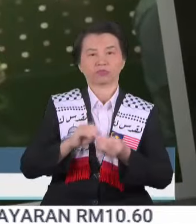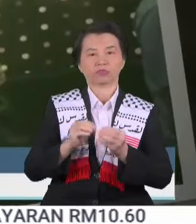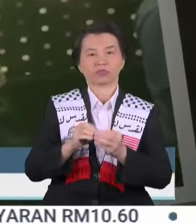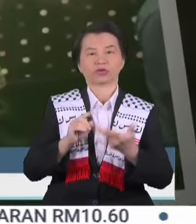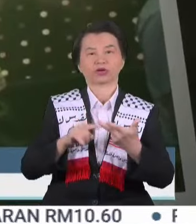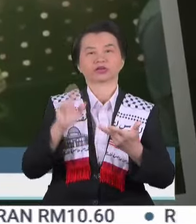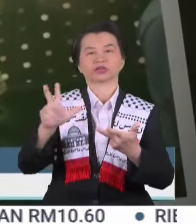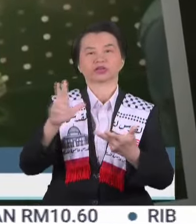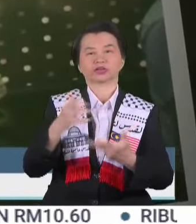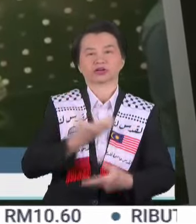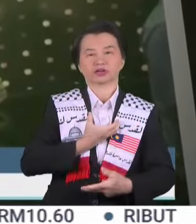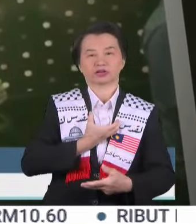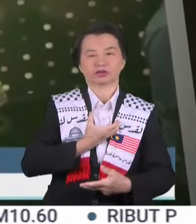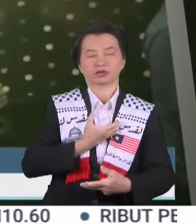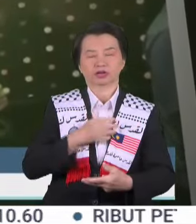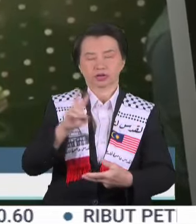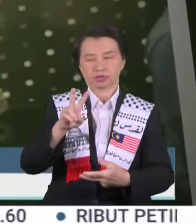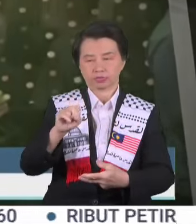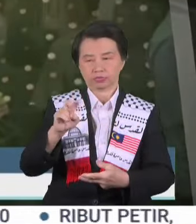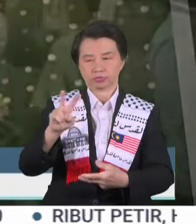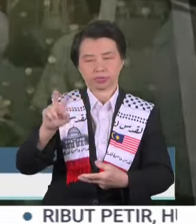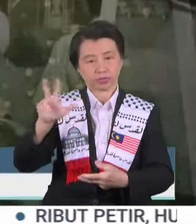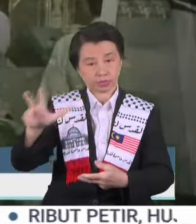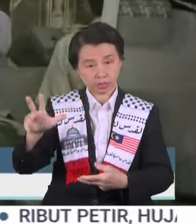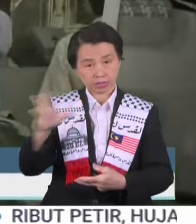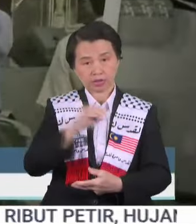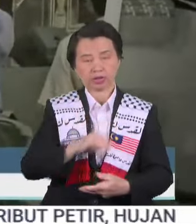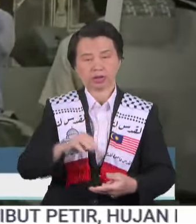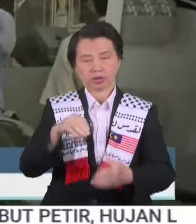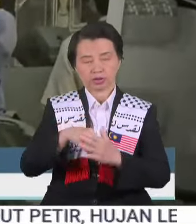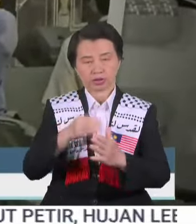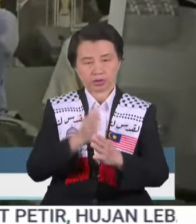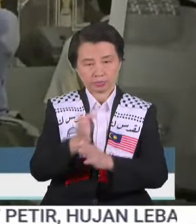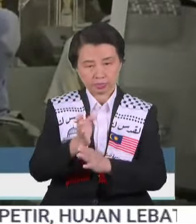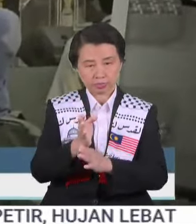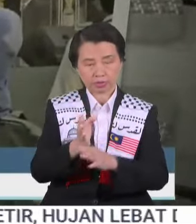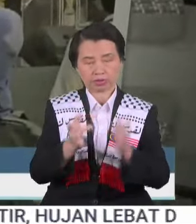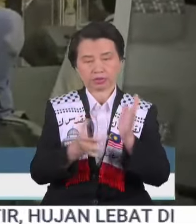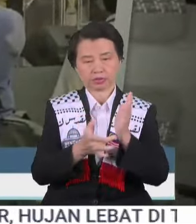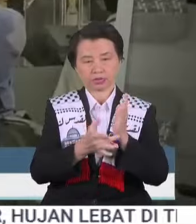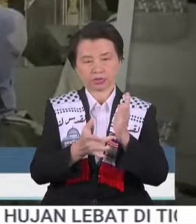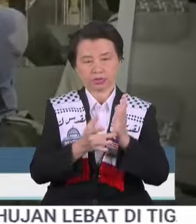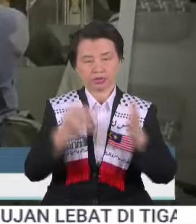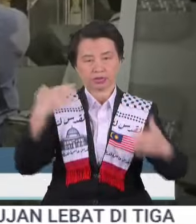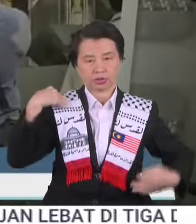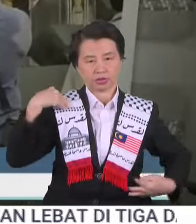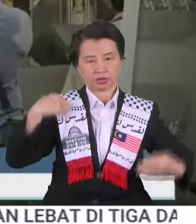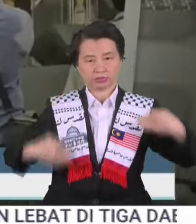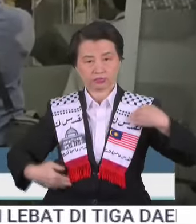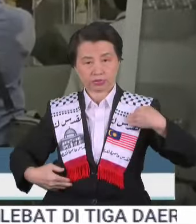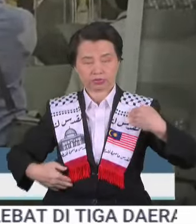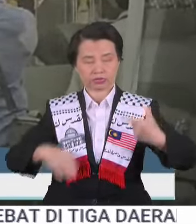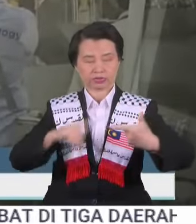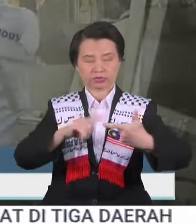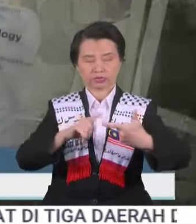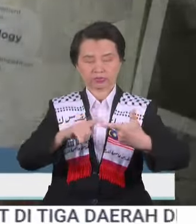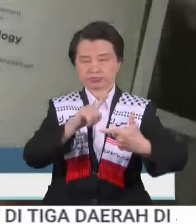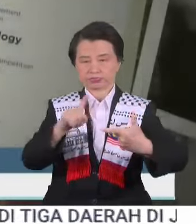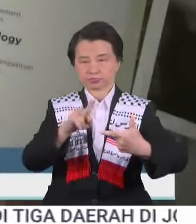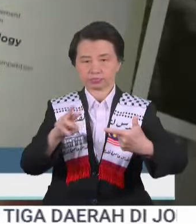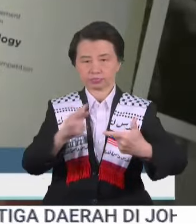World Skill Malaysia Belia 2023 dalam bidang teknologi fashion. Manakala Zunizam